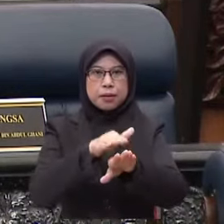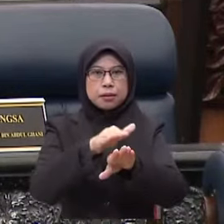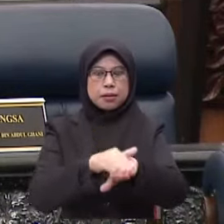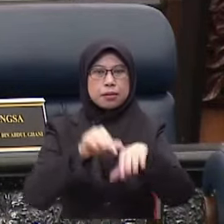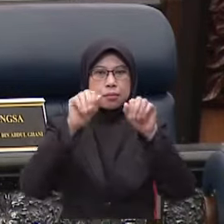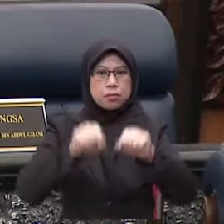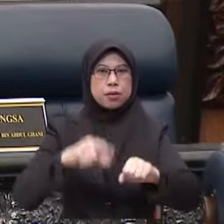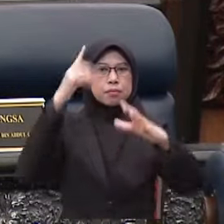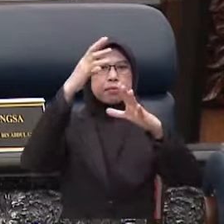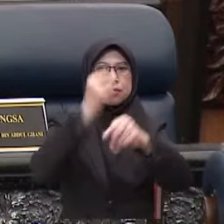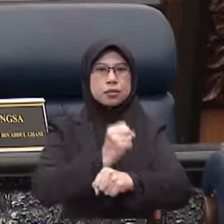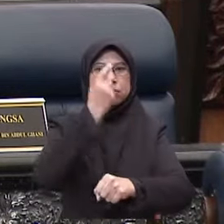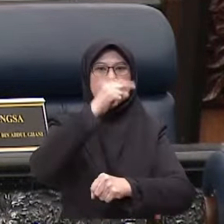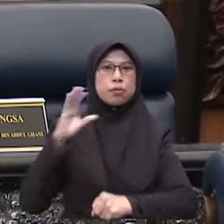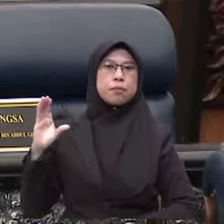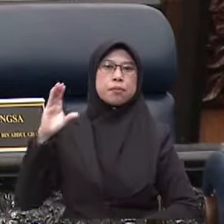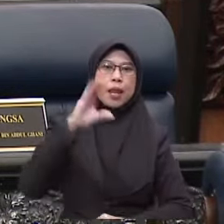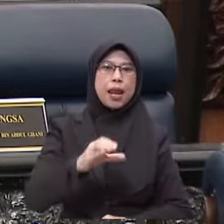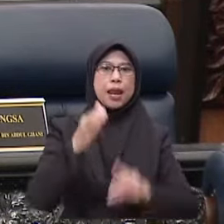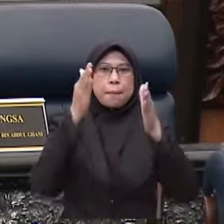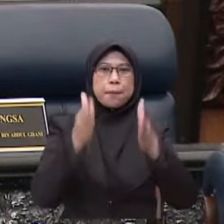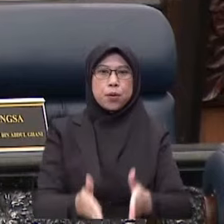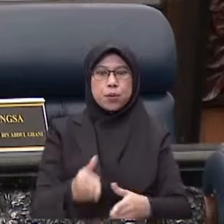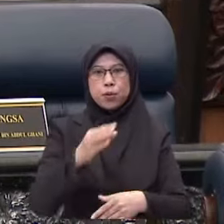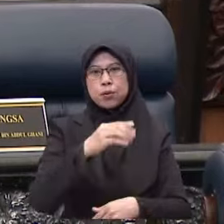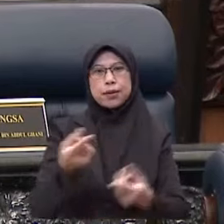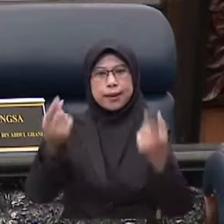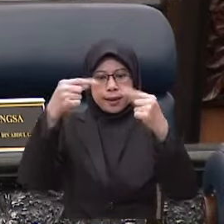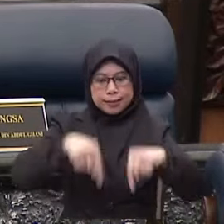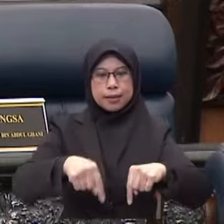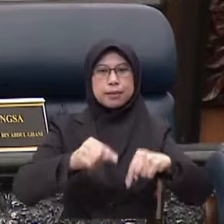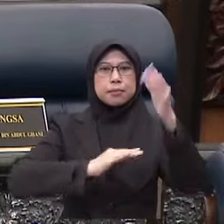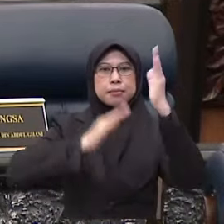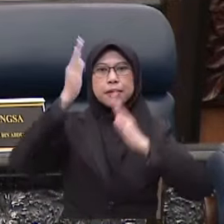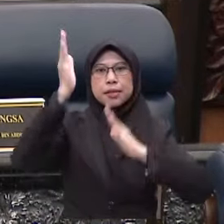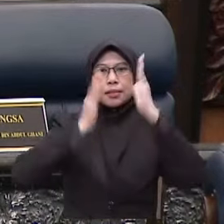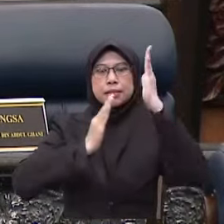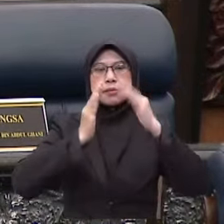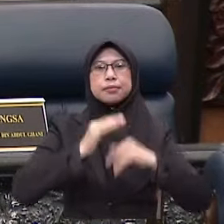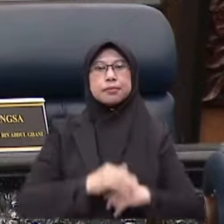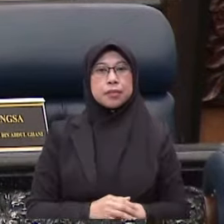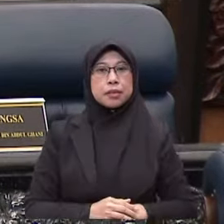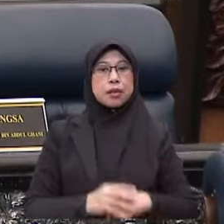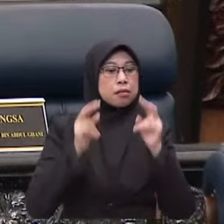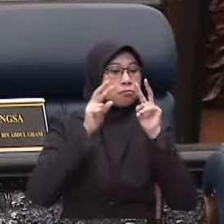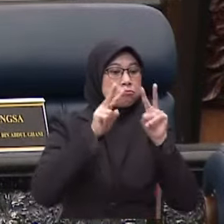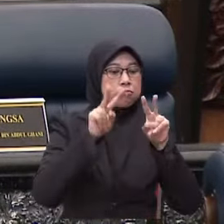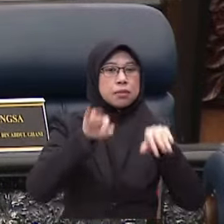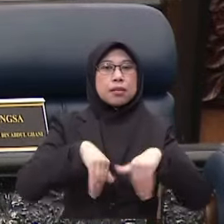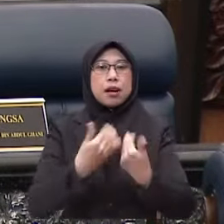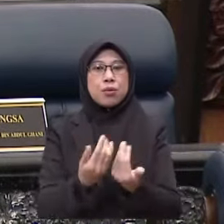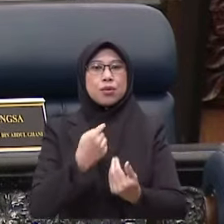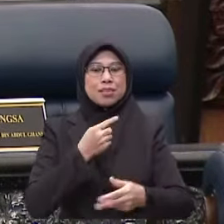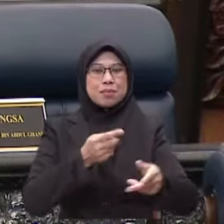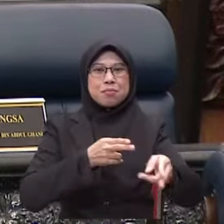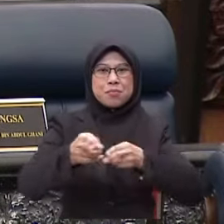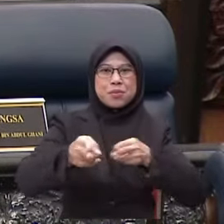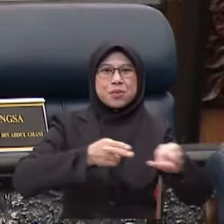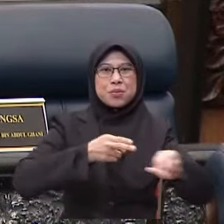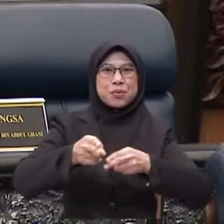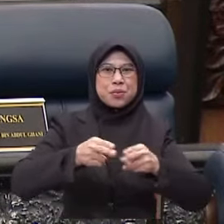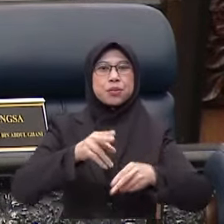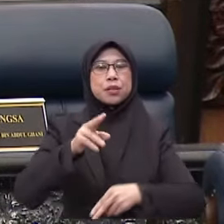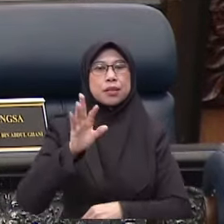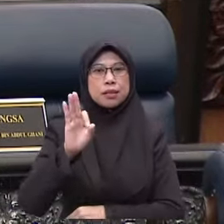memberi confidence kepada pelabur-pelabur yang akan datang ke negara kita ini dengan melihat bagaimana kita kita